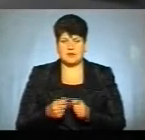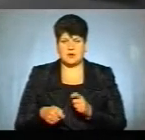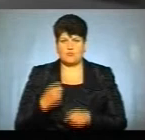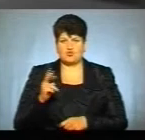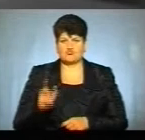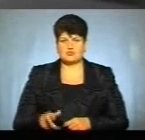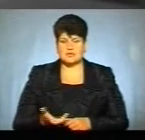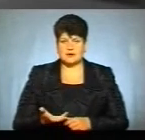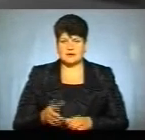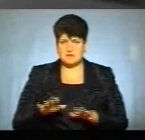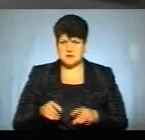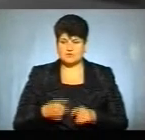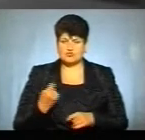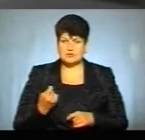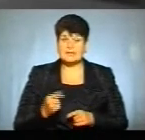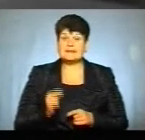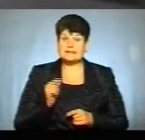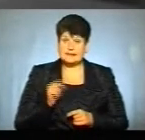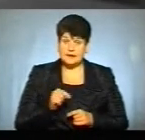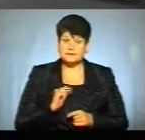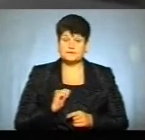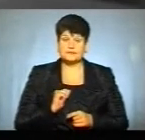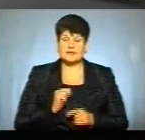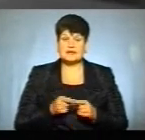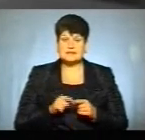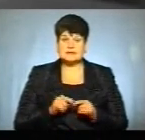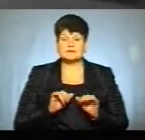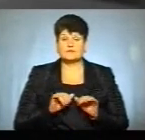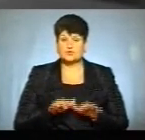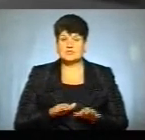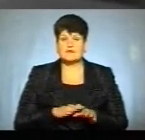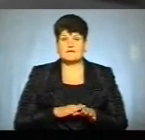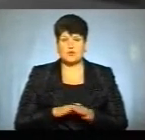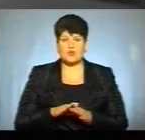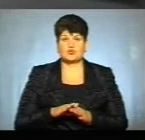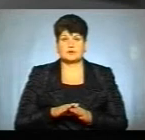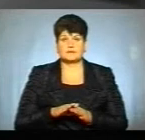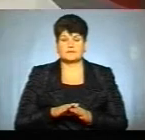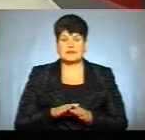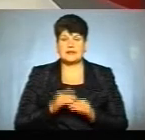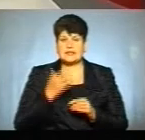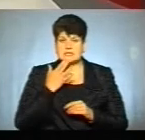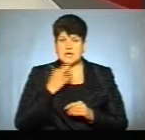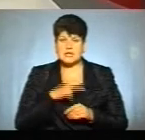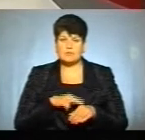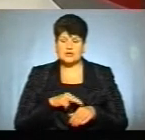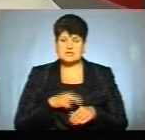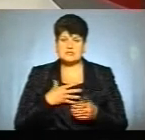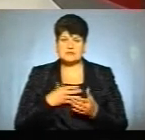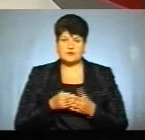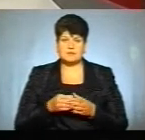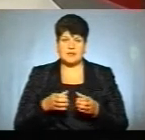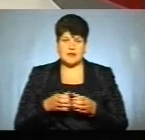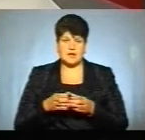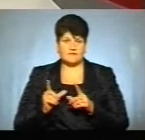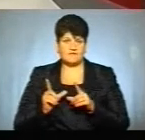скоєння порушення. І через те ці функції виконує Національна поліція, своїми нарядами